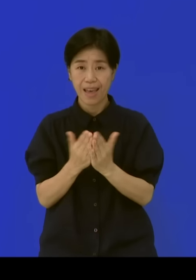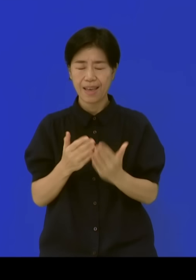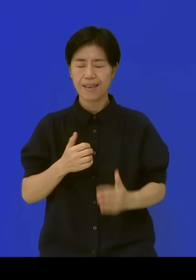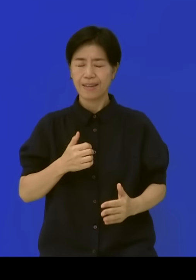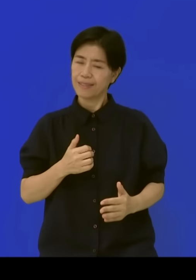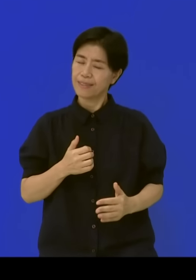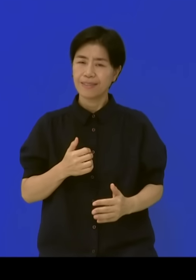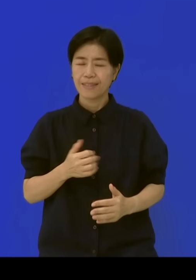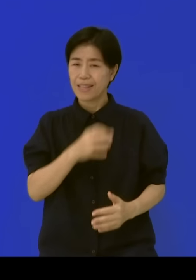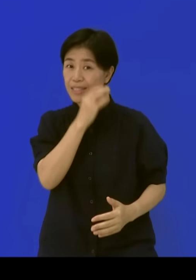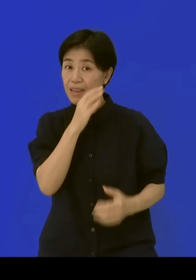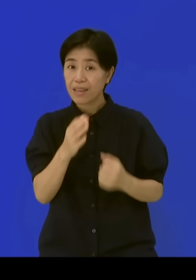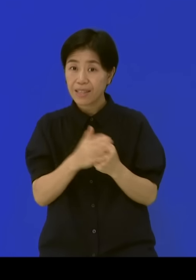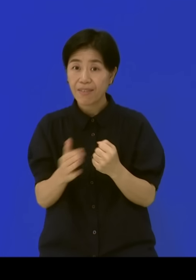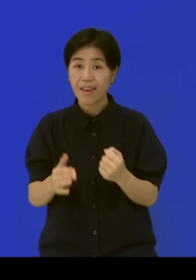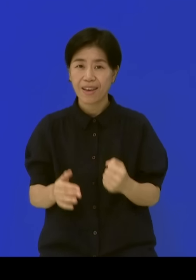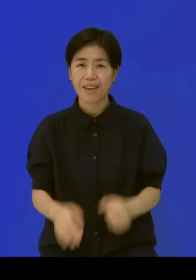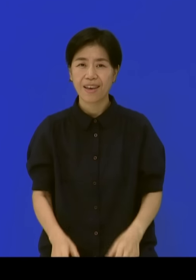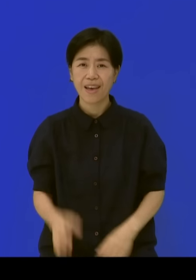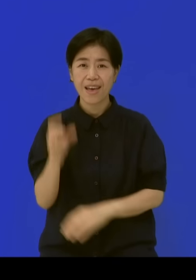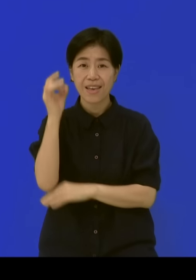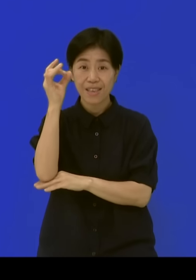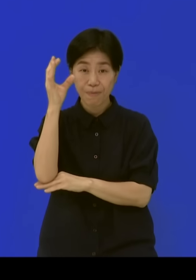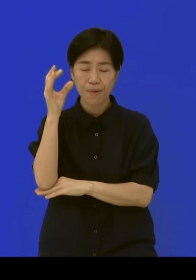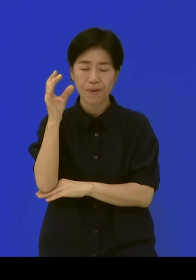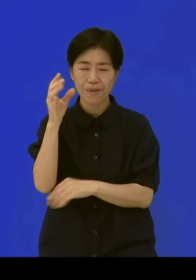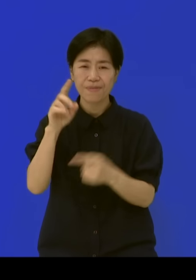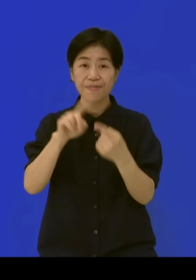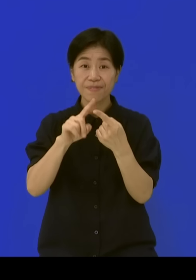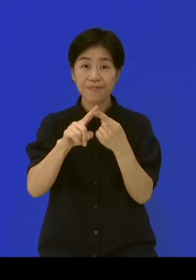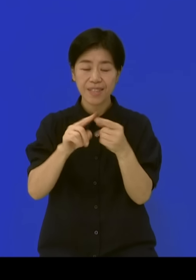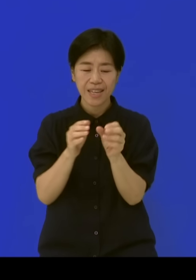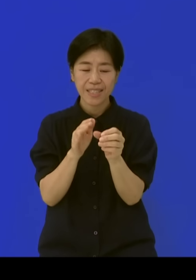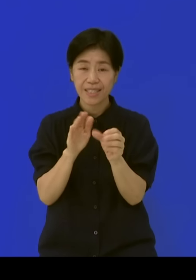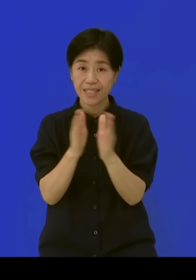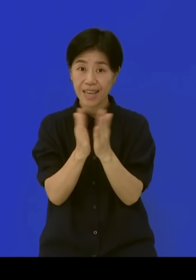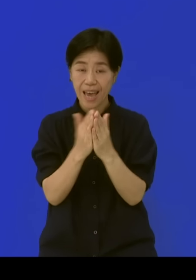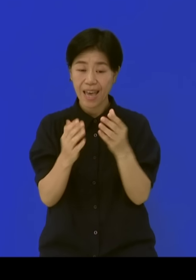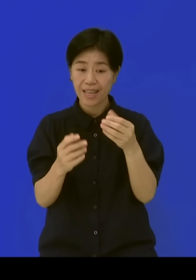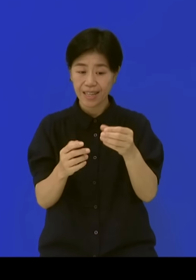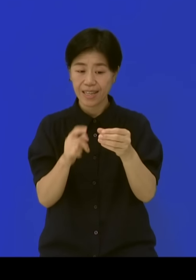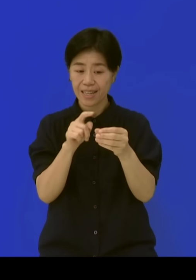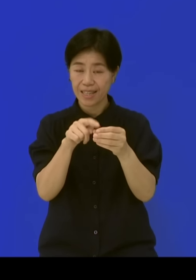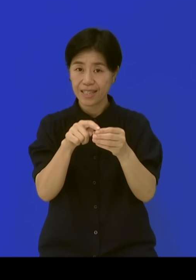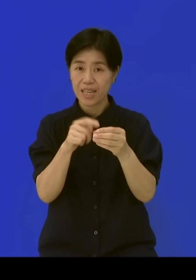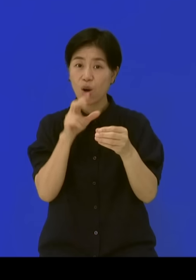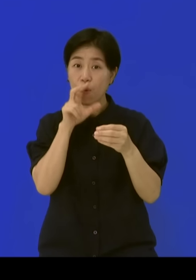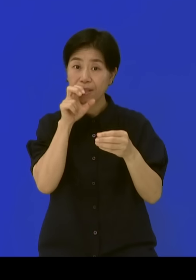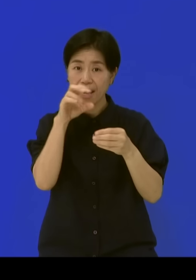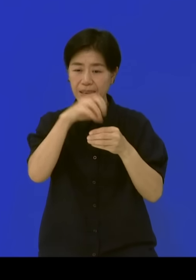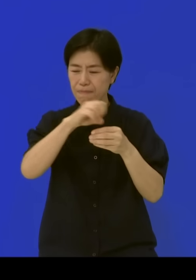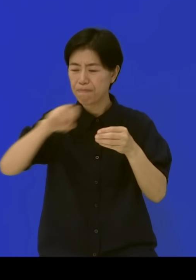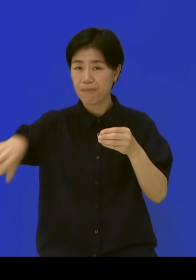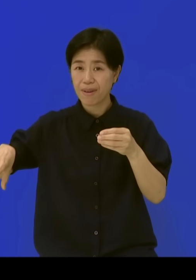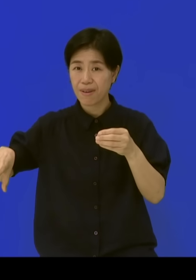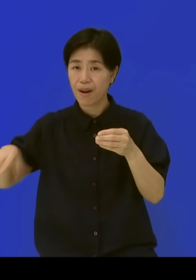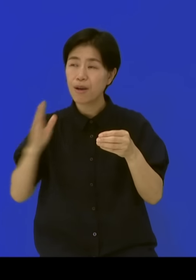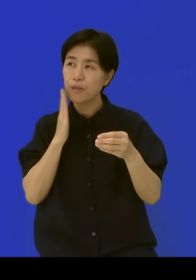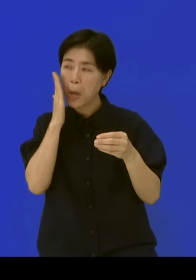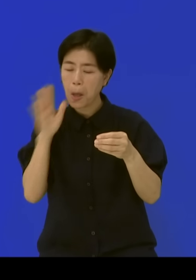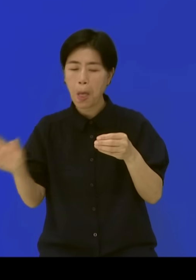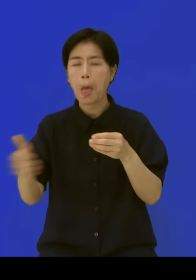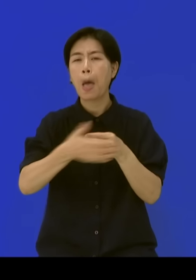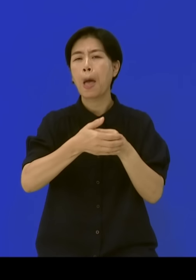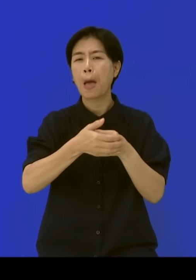때문에. 뭔지 아시죠? 정확하게 말씀하셨습니다. 이상한 자존심 있네. 기본이라고 하거든요. 그 회색은 기본을 씌우기가 좀